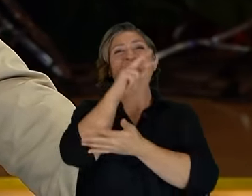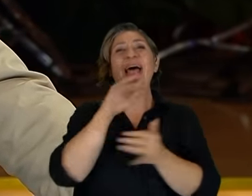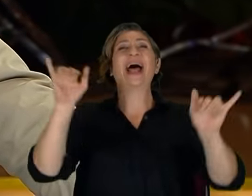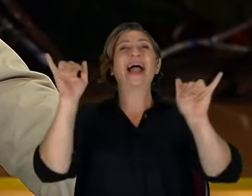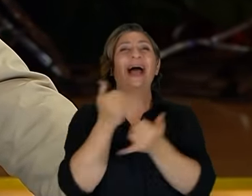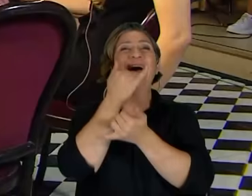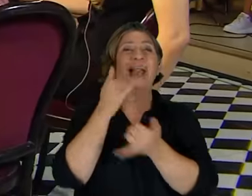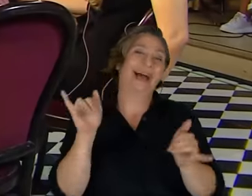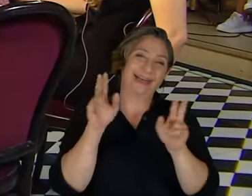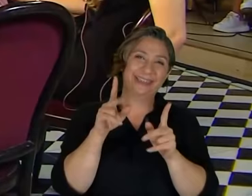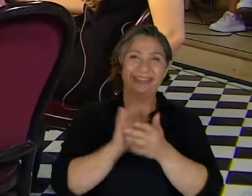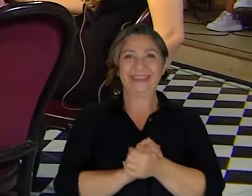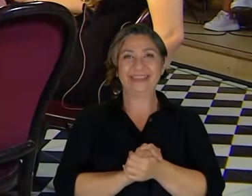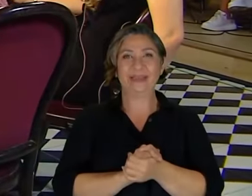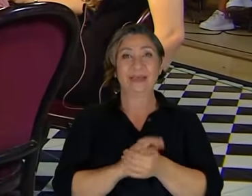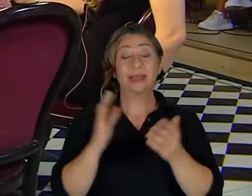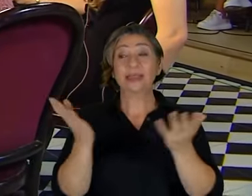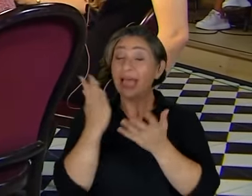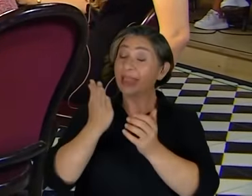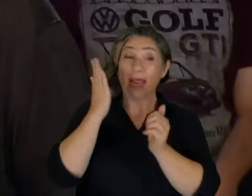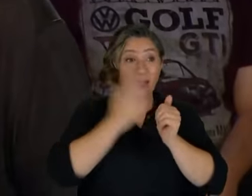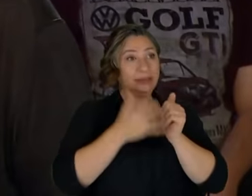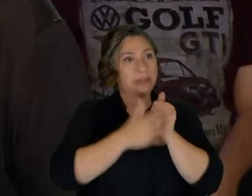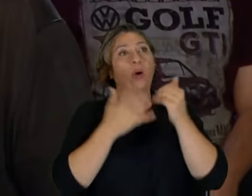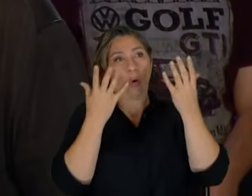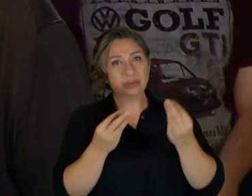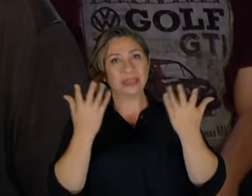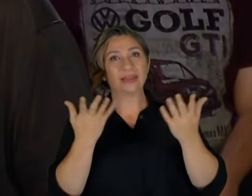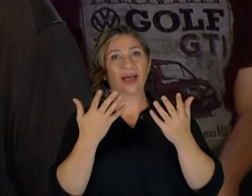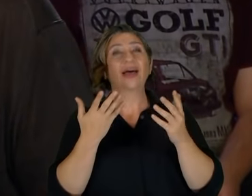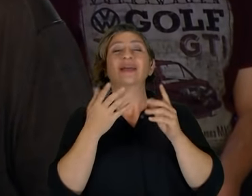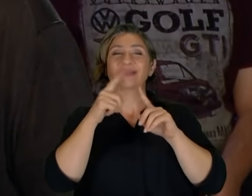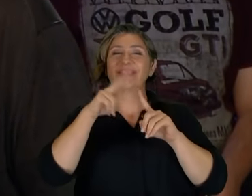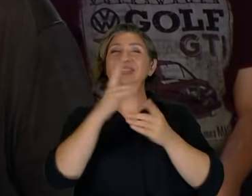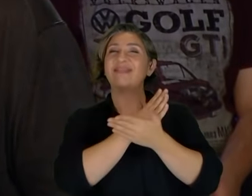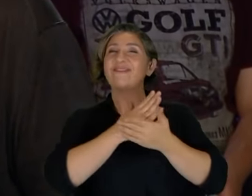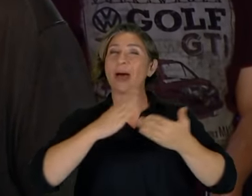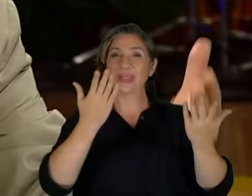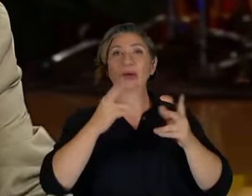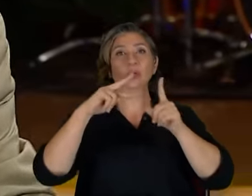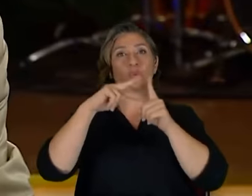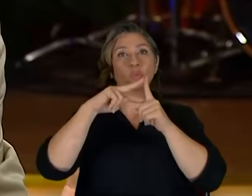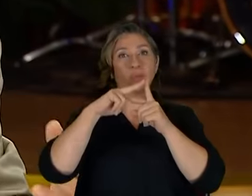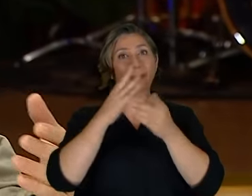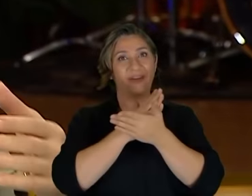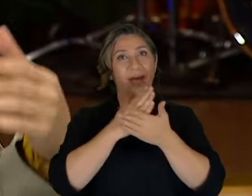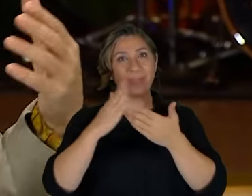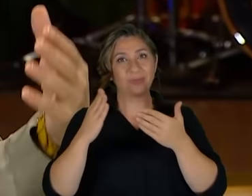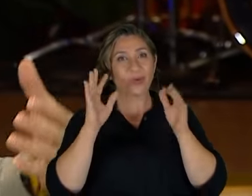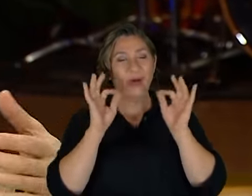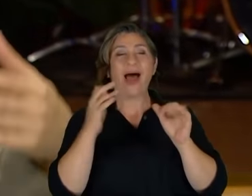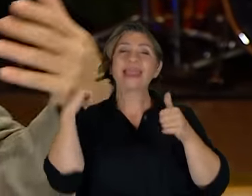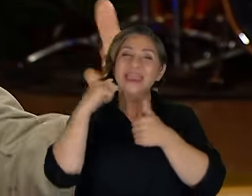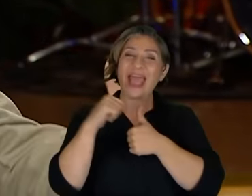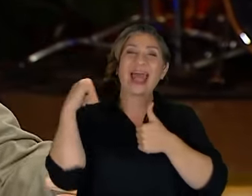koşuyoruz. Ama ne kadar yasaklansak da yayınlandı. Şimdi de YouTube'dan da devam ediyor aslında. Aynen, hala